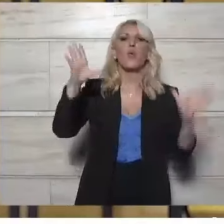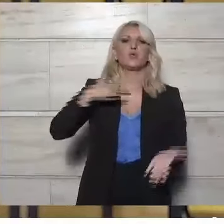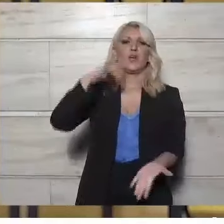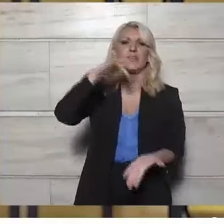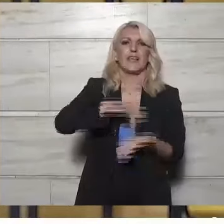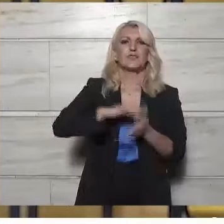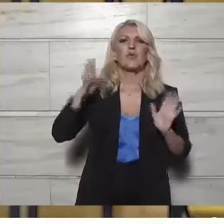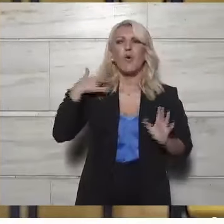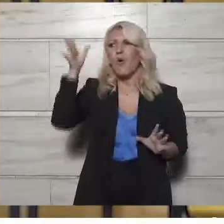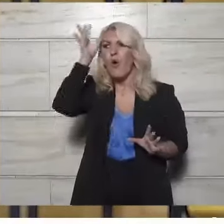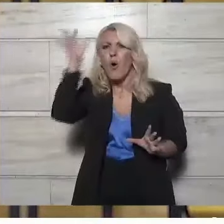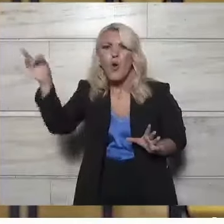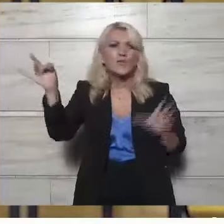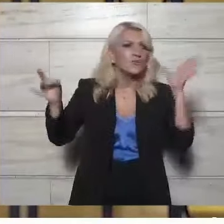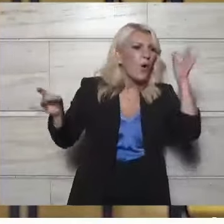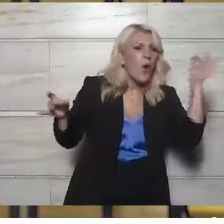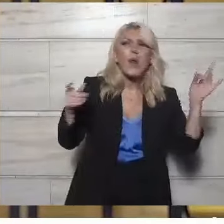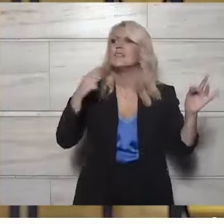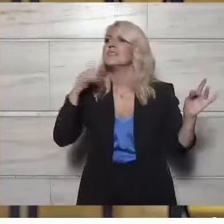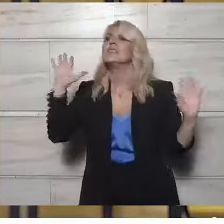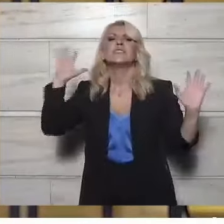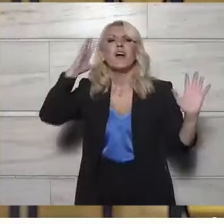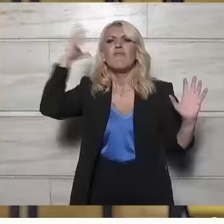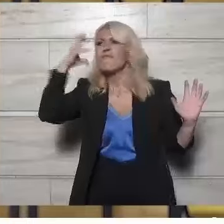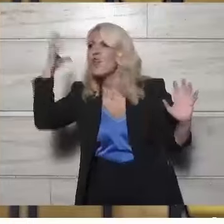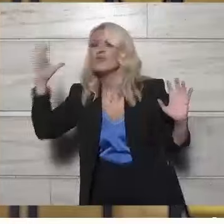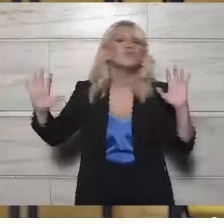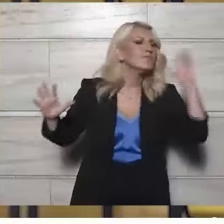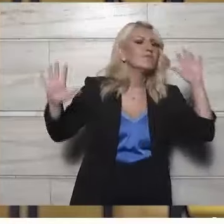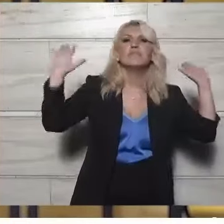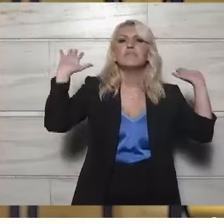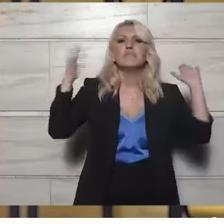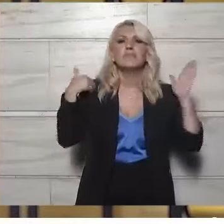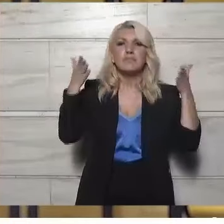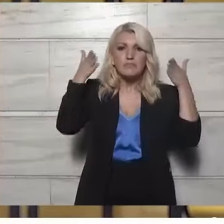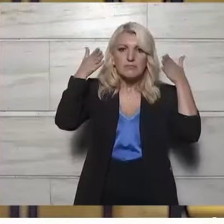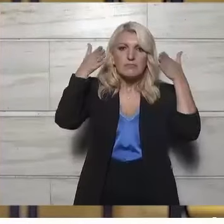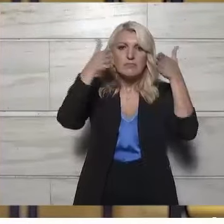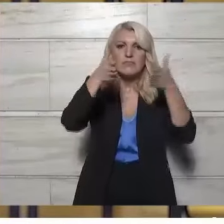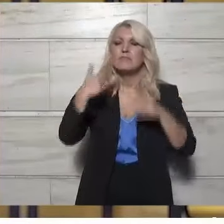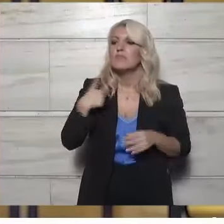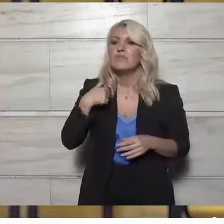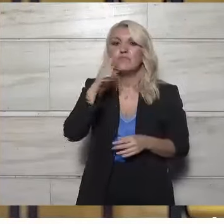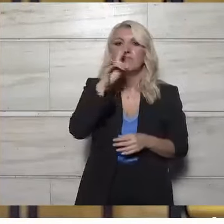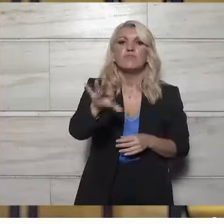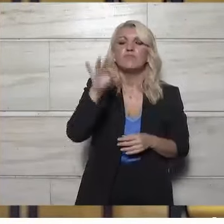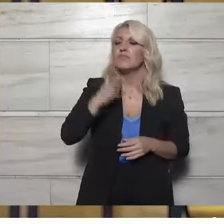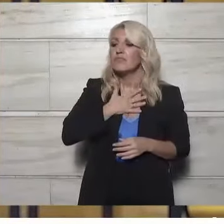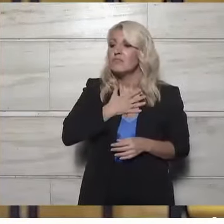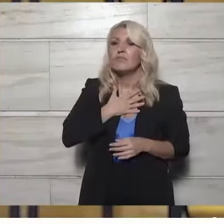δογματισμούς, ώστε να επιλέγω κάθε φορά τη λύση η οποία συμφέρει τον τόπο